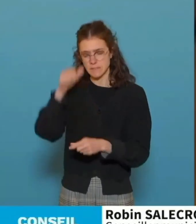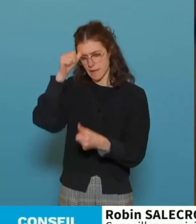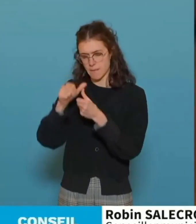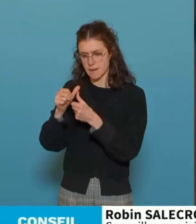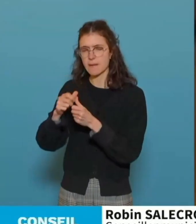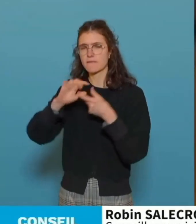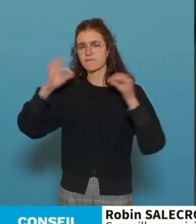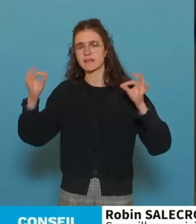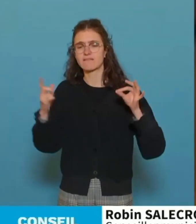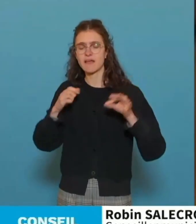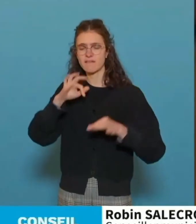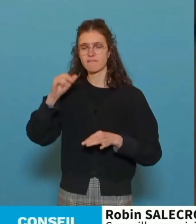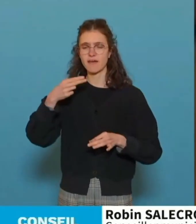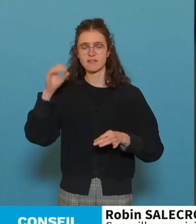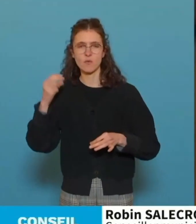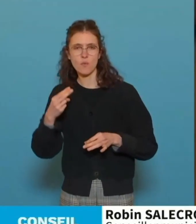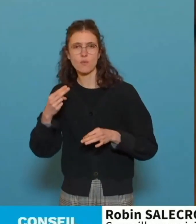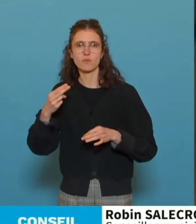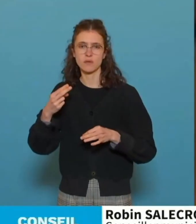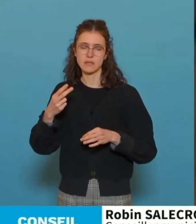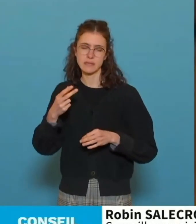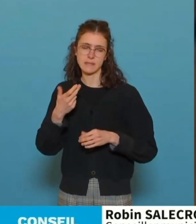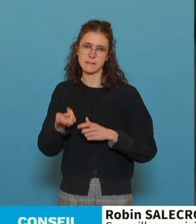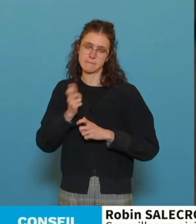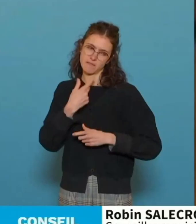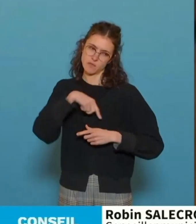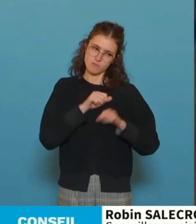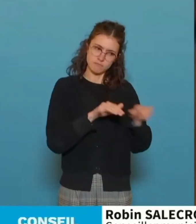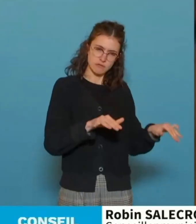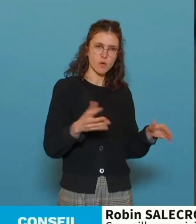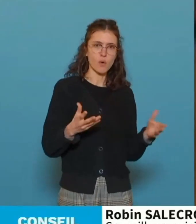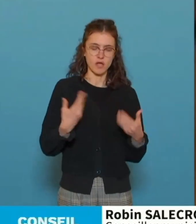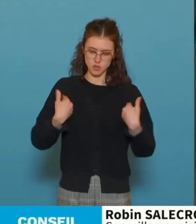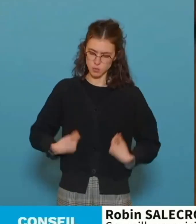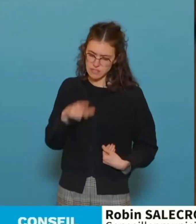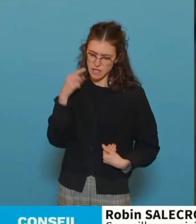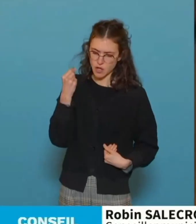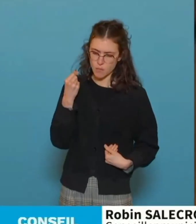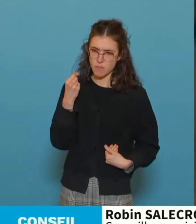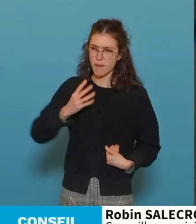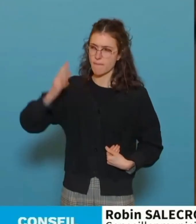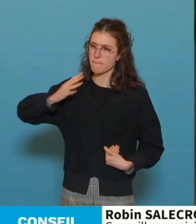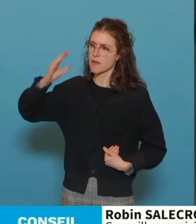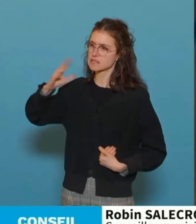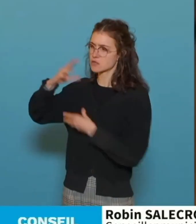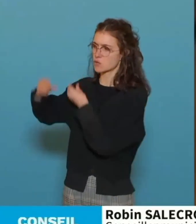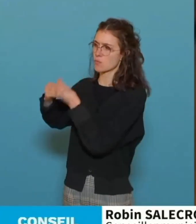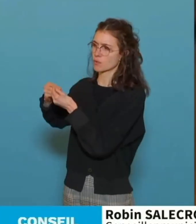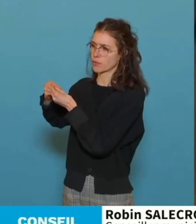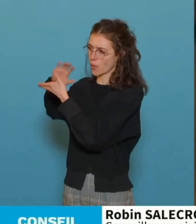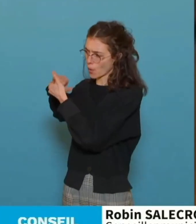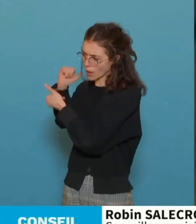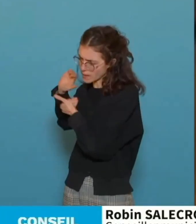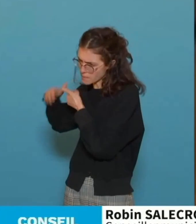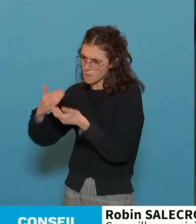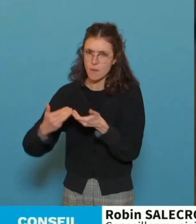souhaitons qu'ils deviennent les nôtres. Je suis un homme et c'est tout le passé du monde que j'ai à reprendre. Chaque fois qu'un homme a fait triompher la dignité de